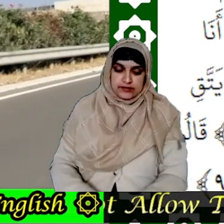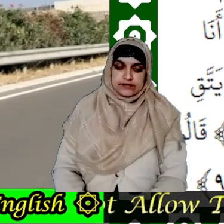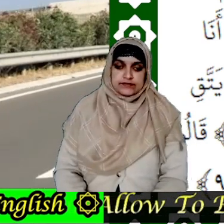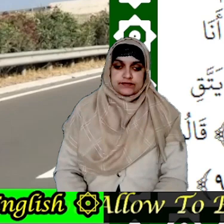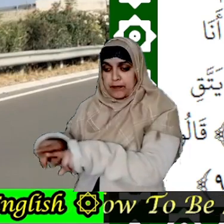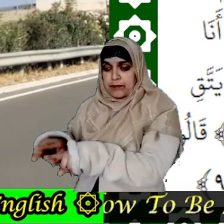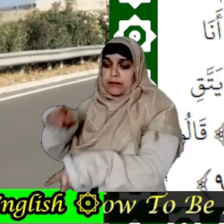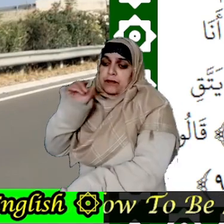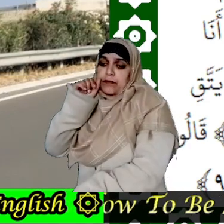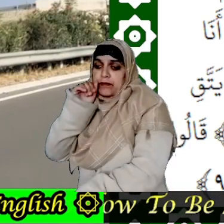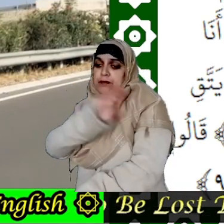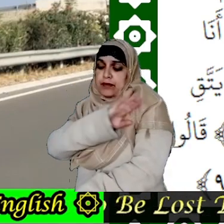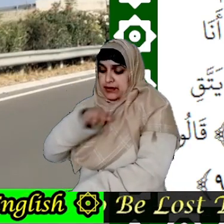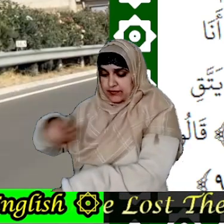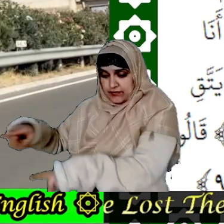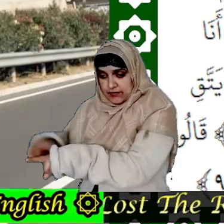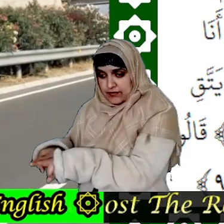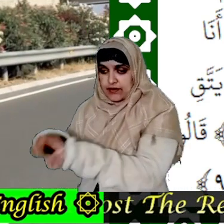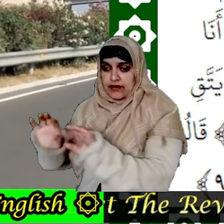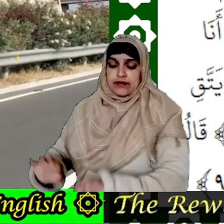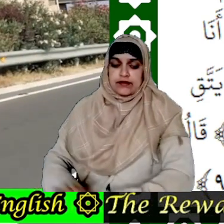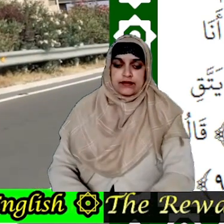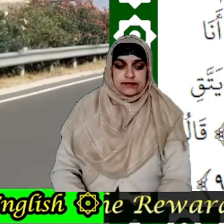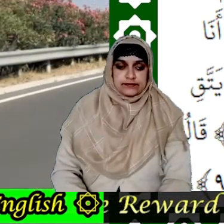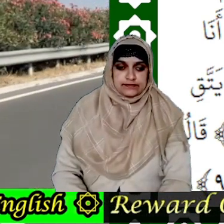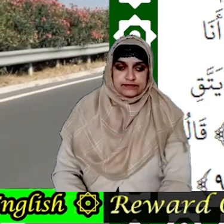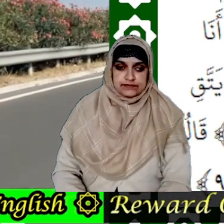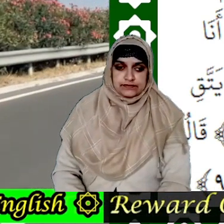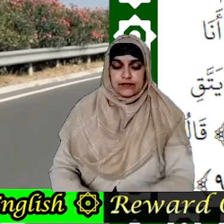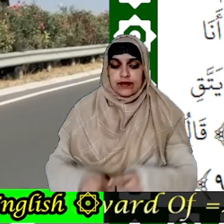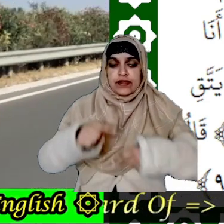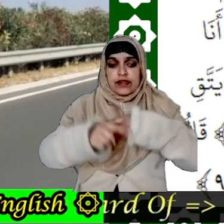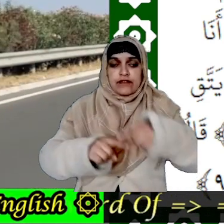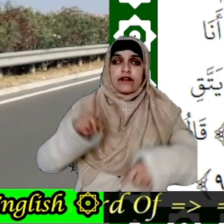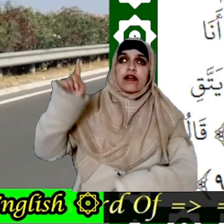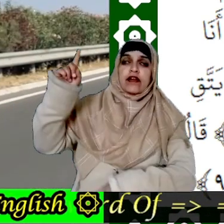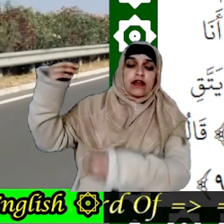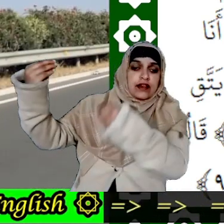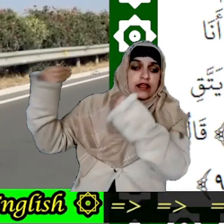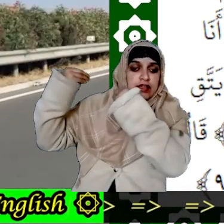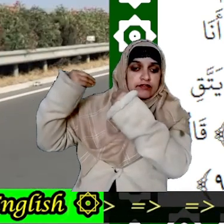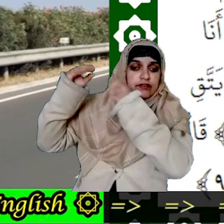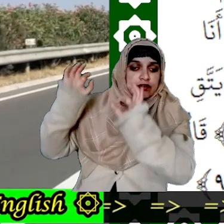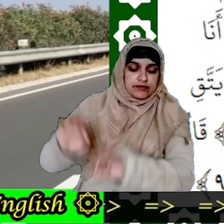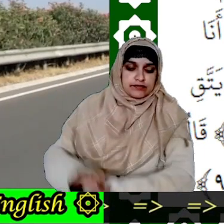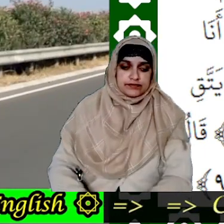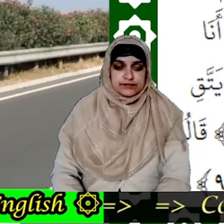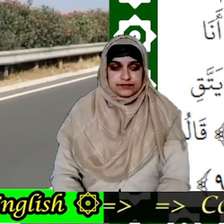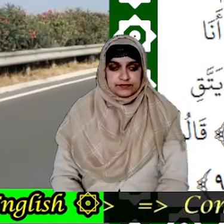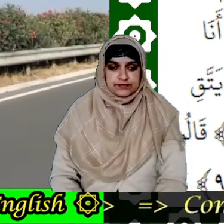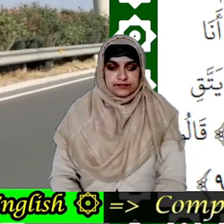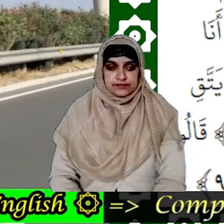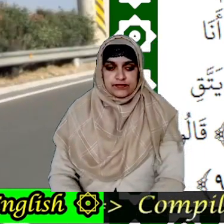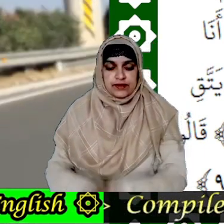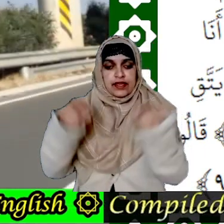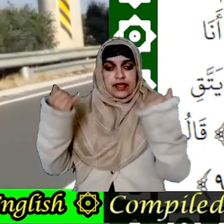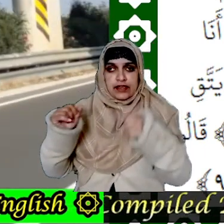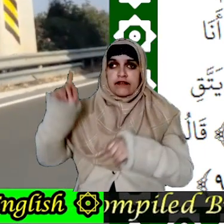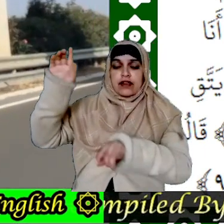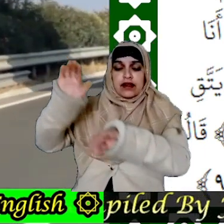قالوا جان أئنك ساعتي لأنت توكيد ساعتي يوسفي